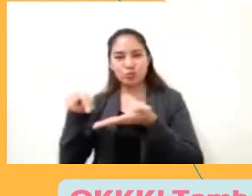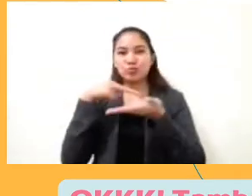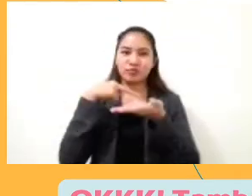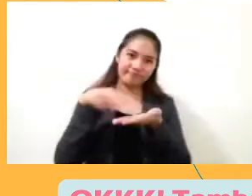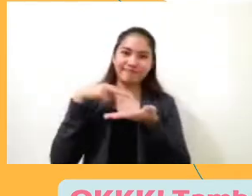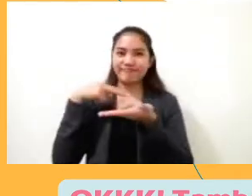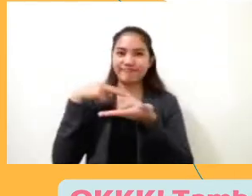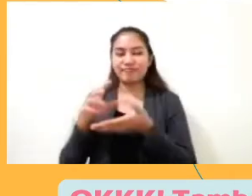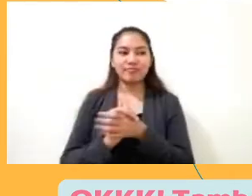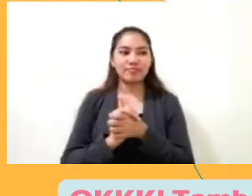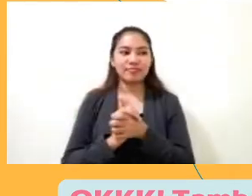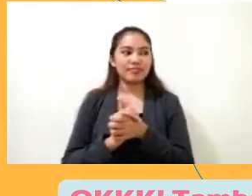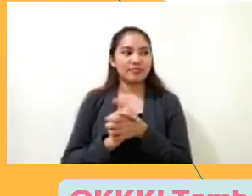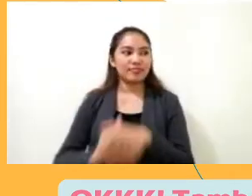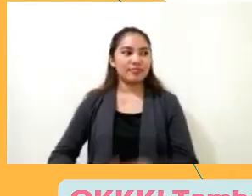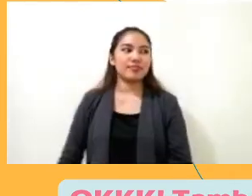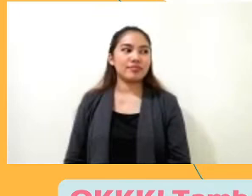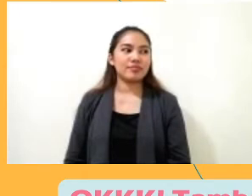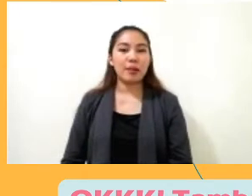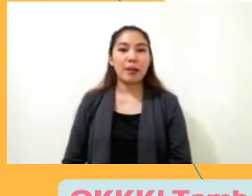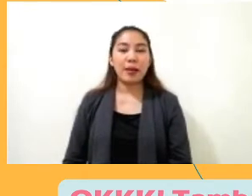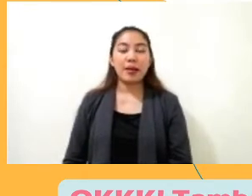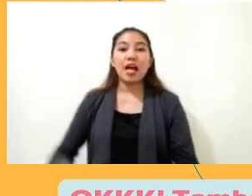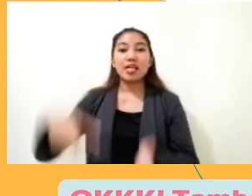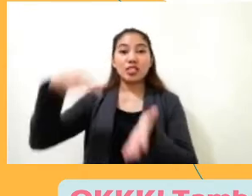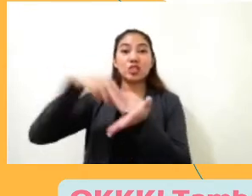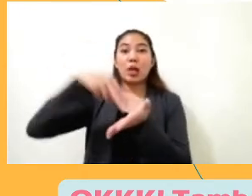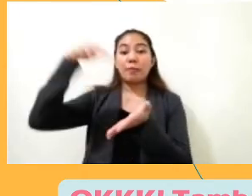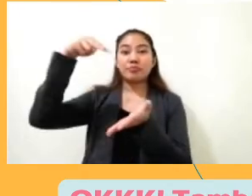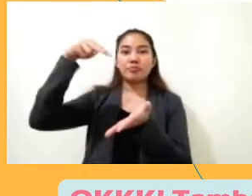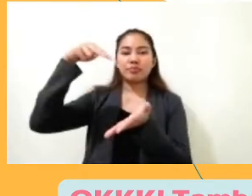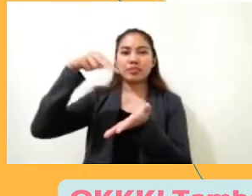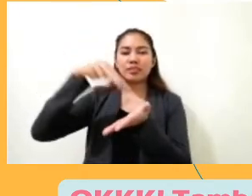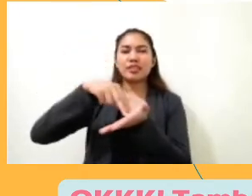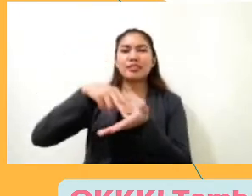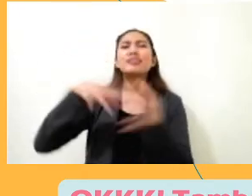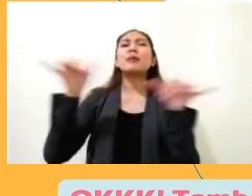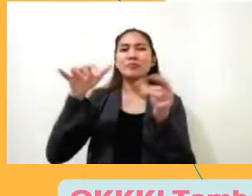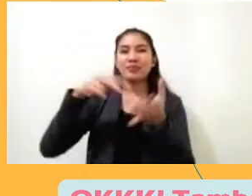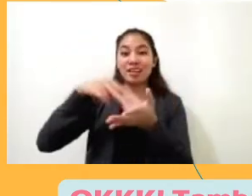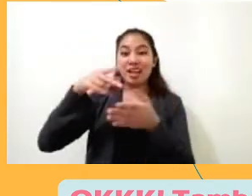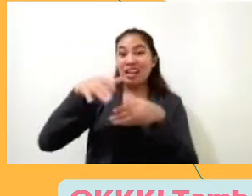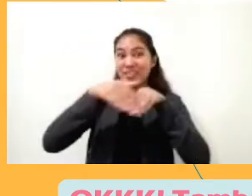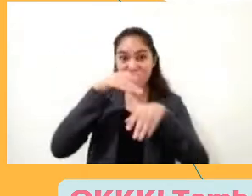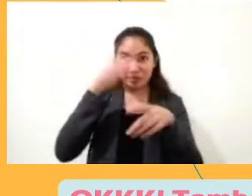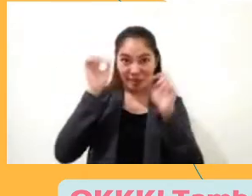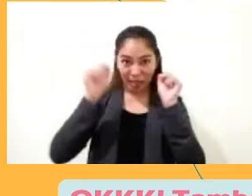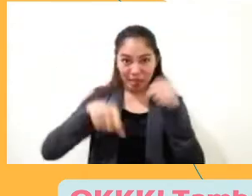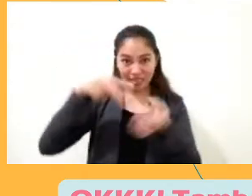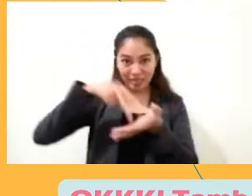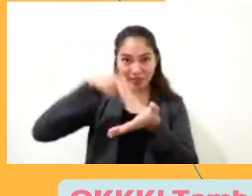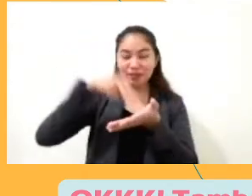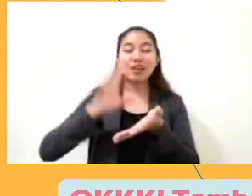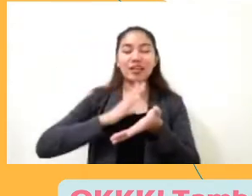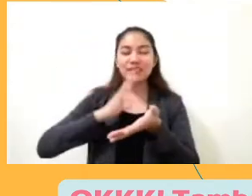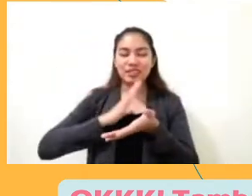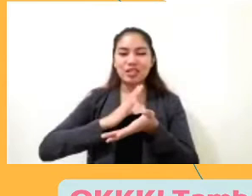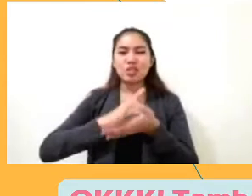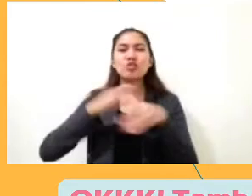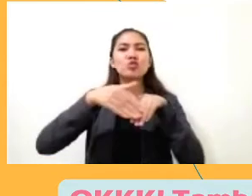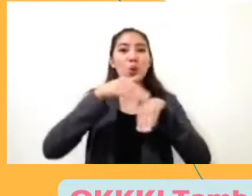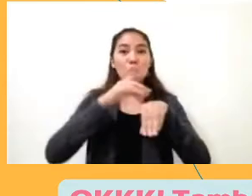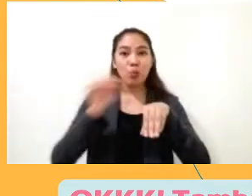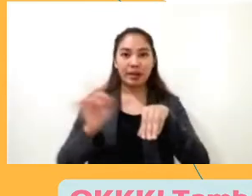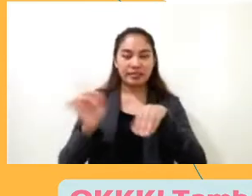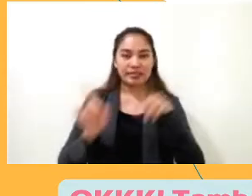Try. Ganun pa rin. Pero syempre, yung jump hindi mo naman maslow mo, no? Ang isuslow mo mo ay ito. Okay? Tapos,